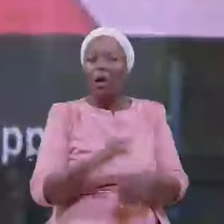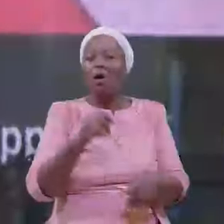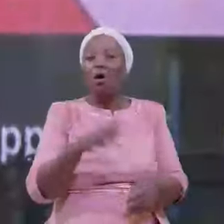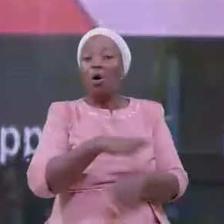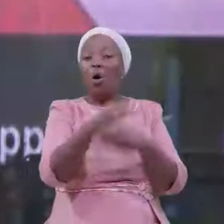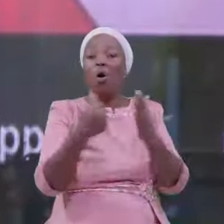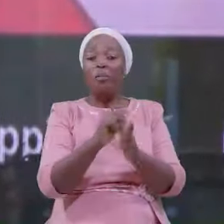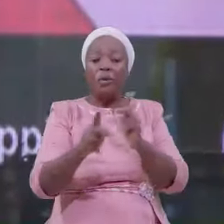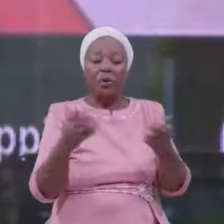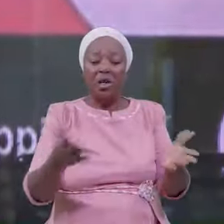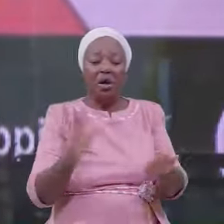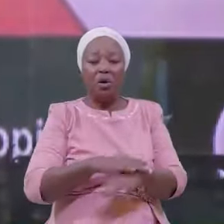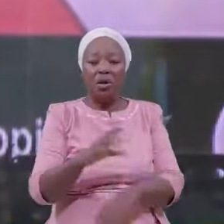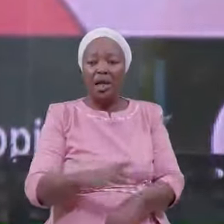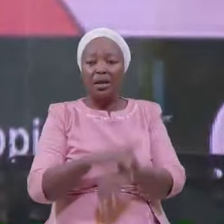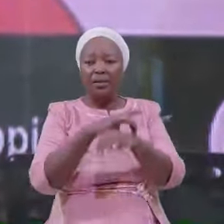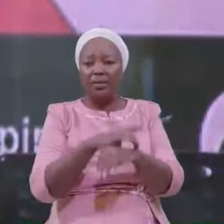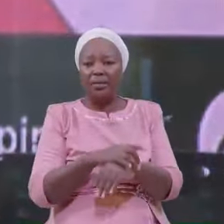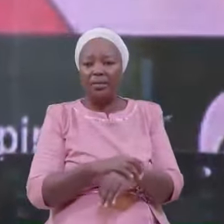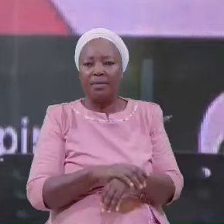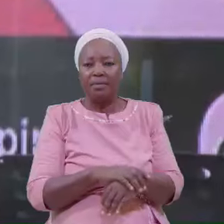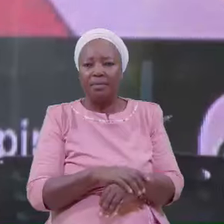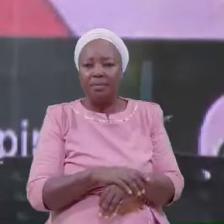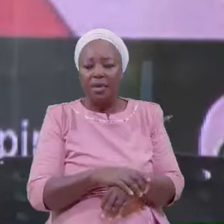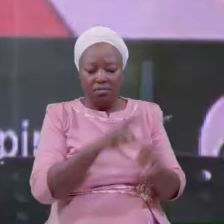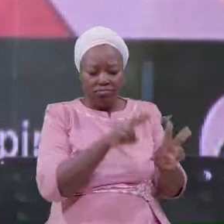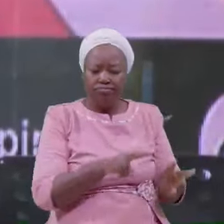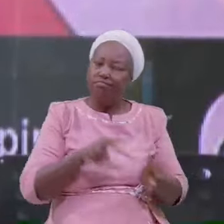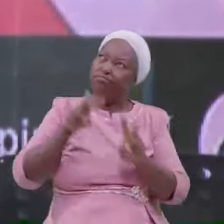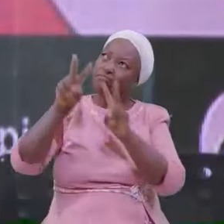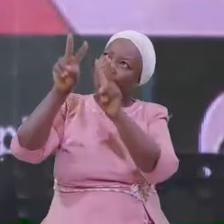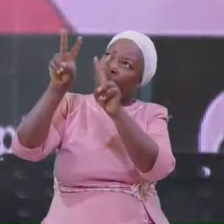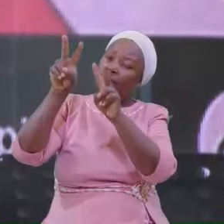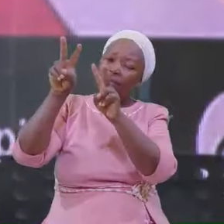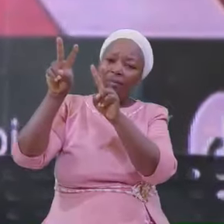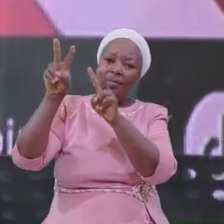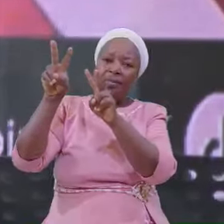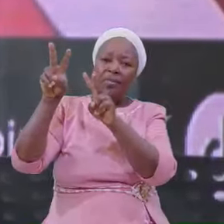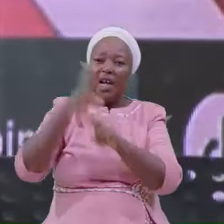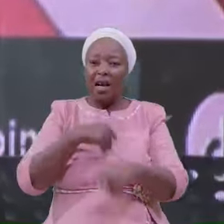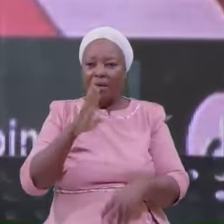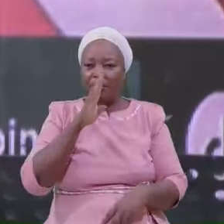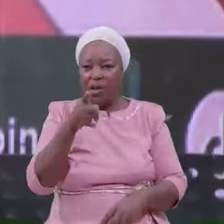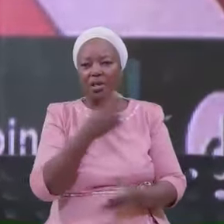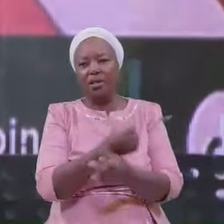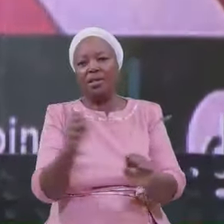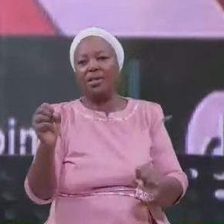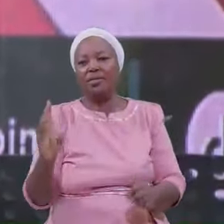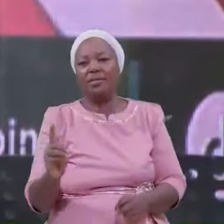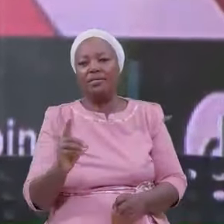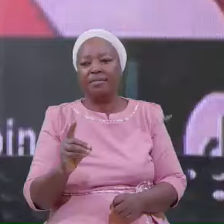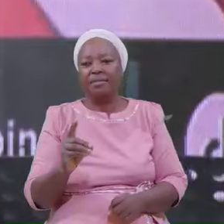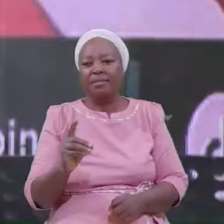saang probinsya ka gagaling. Look unto Him and be saved. Tumingin ka sa Kanya all